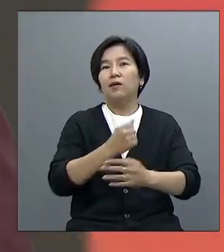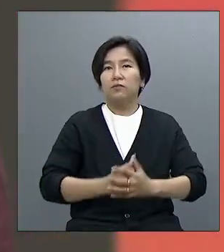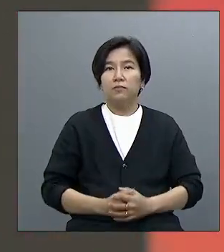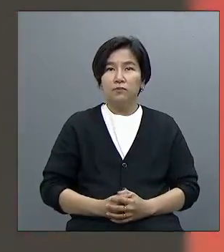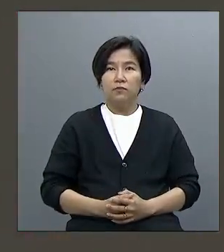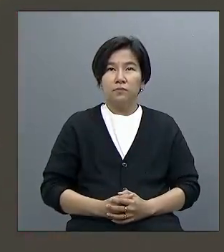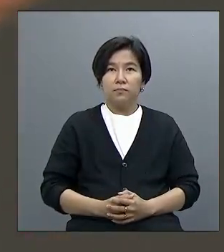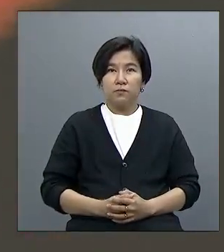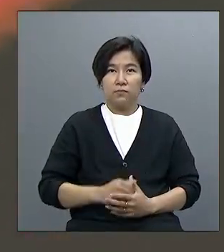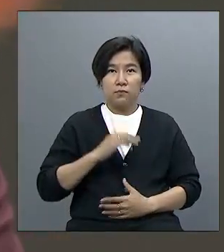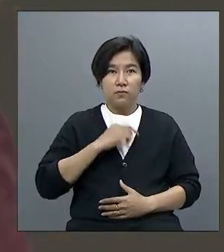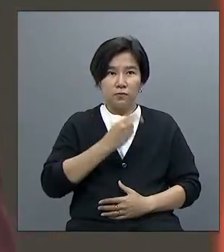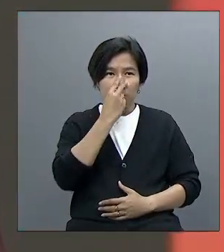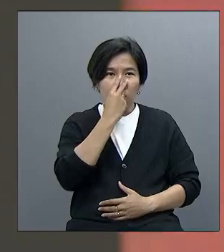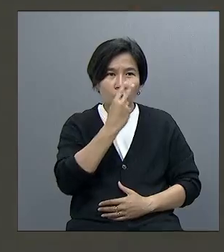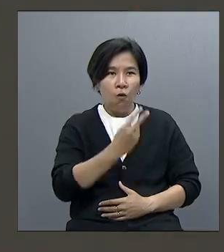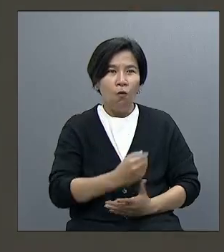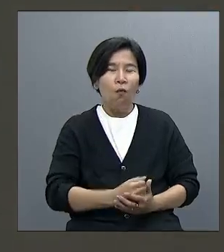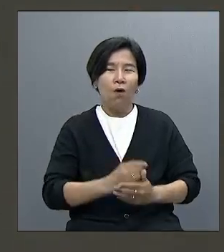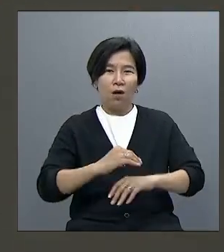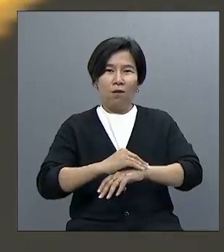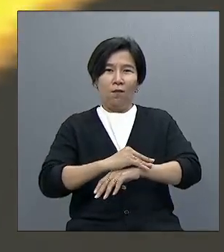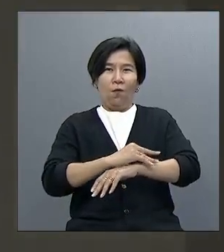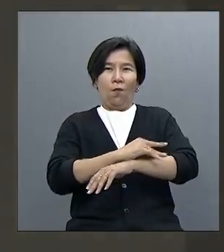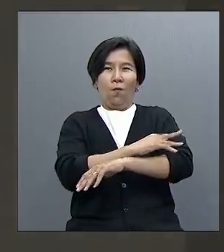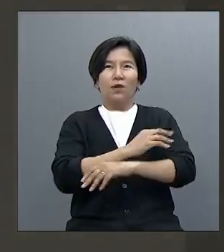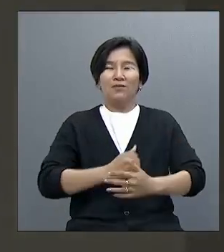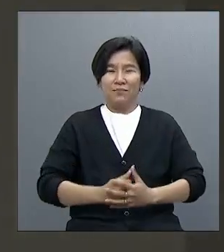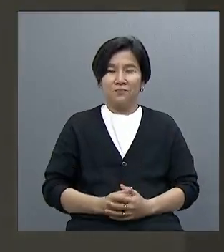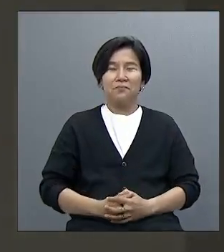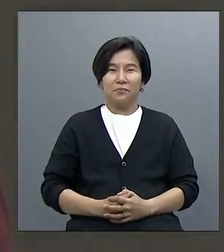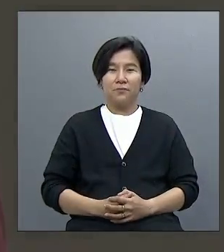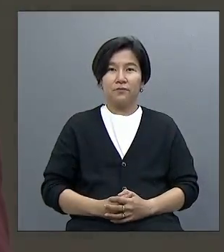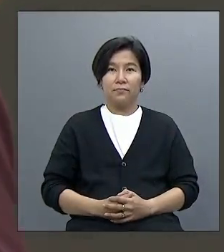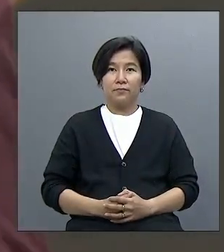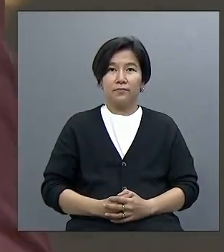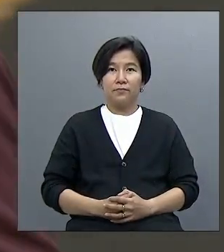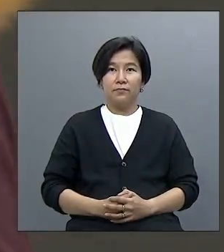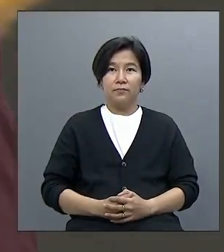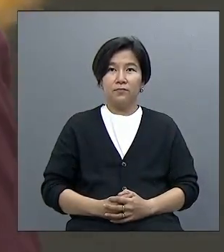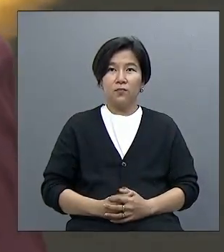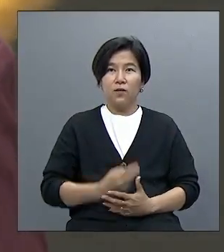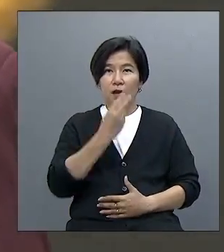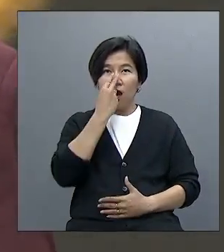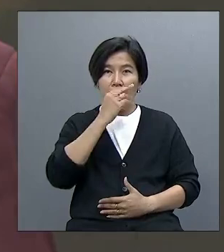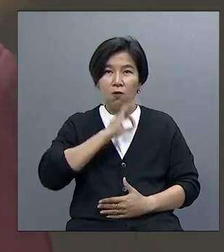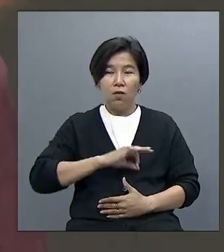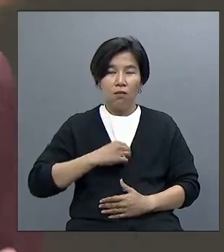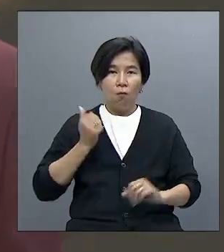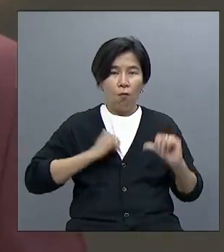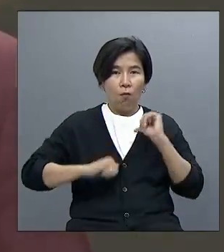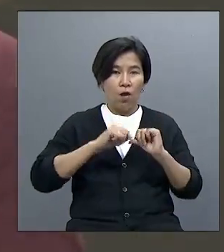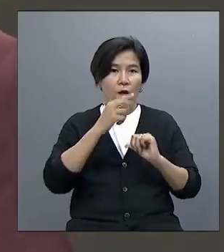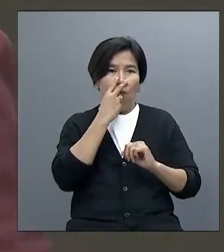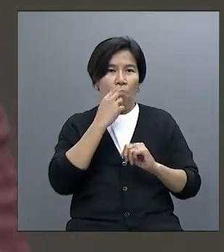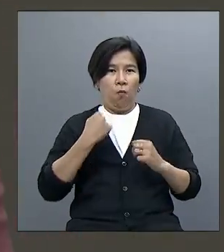ปนะขนคิงลุก อะขนคิงลุก ขนคิงลุกอะจริงๆแล้วเราได้เห็นถึงแบบพลังอะ การแสดง